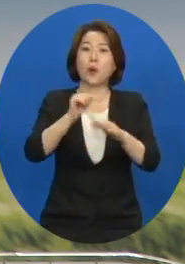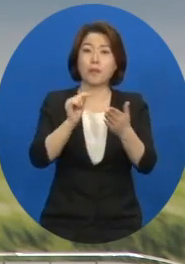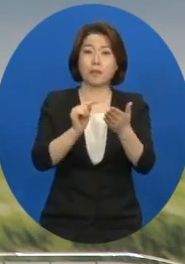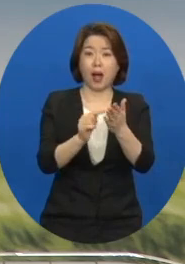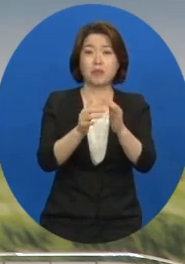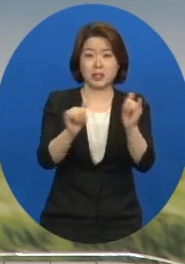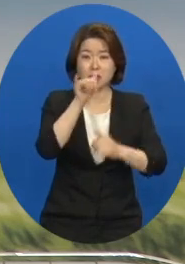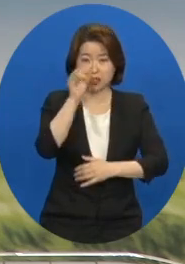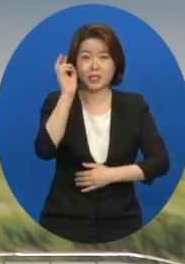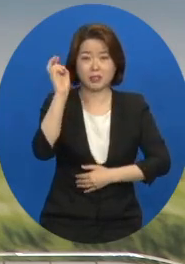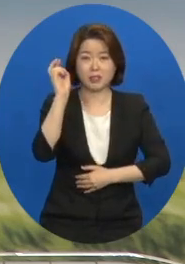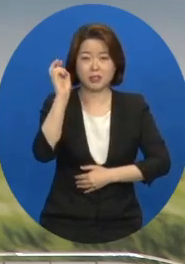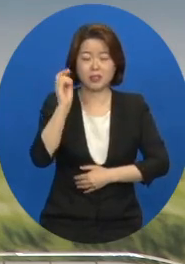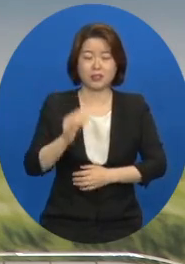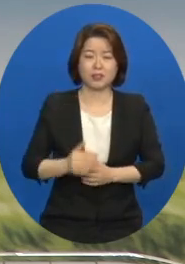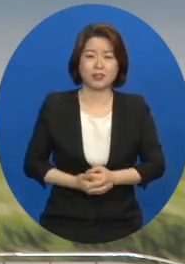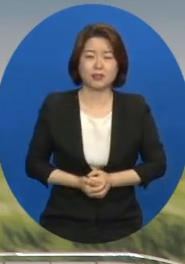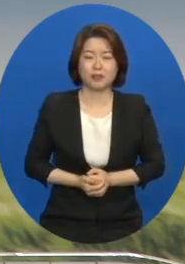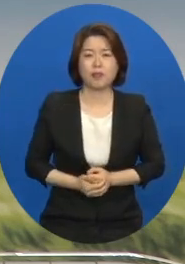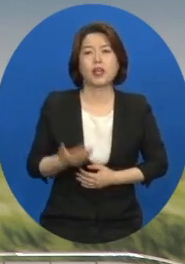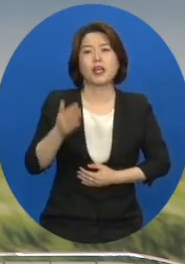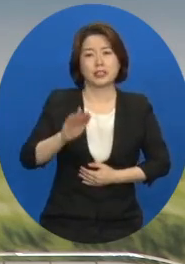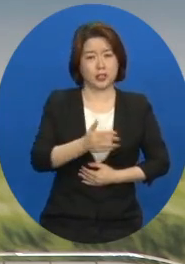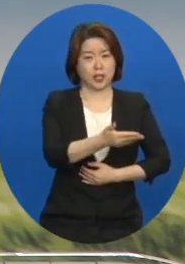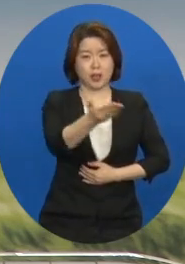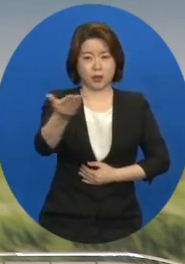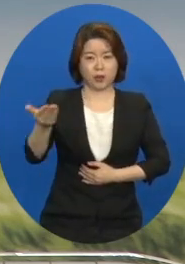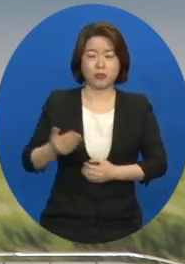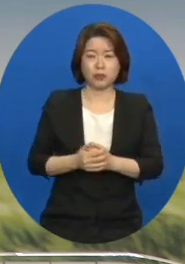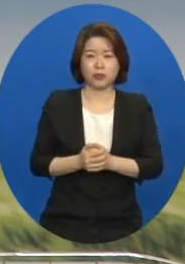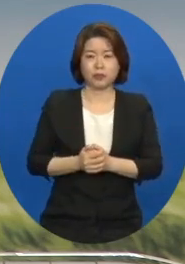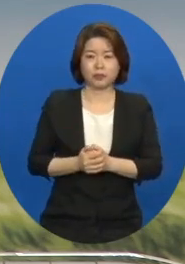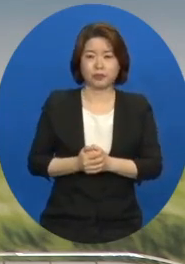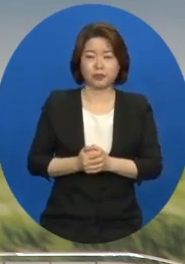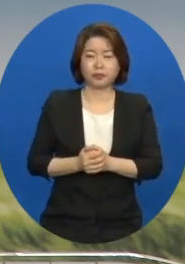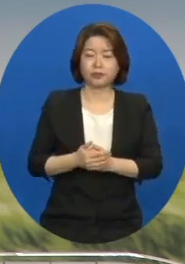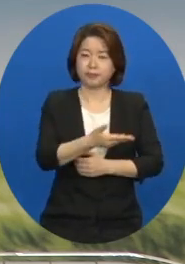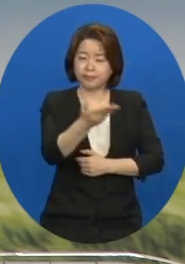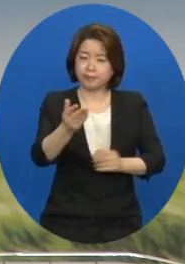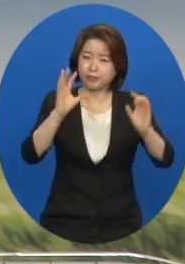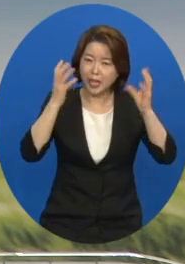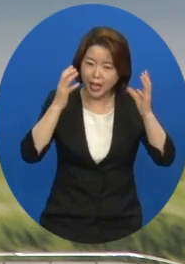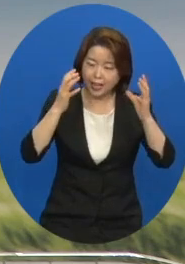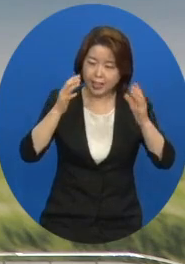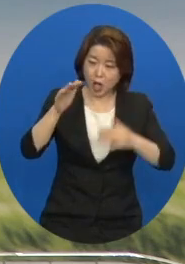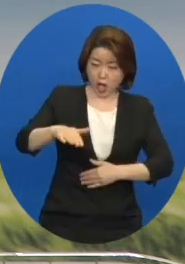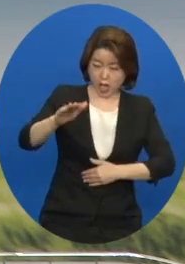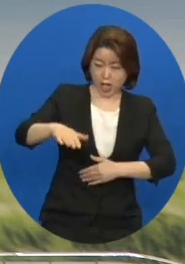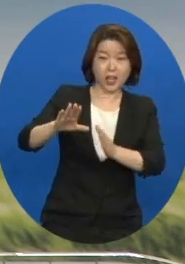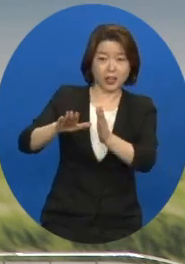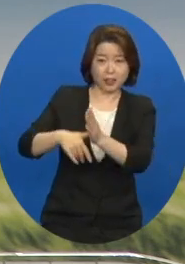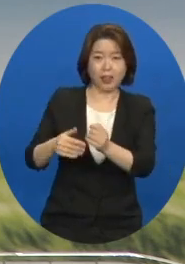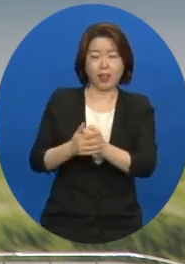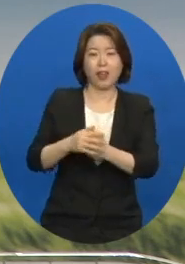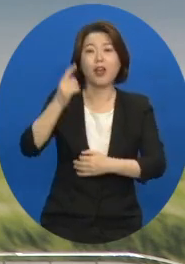분도 있으실 거예요. 그러나 여러분, 여러분의 아이 어릴 때